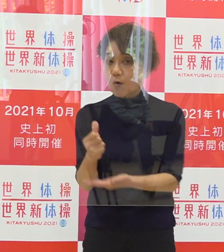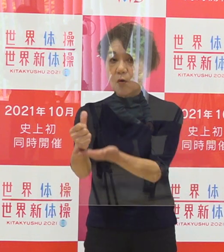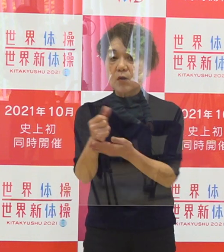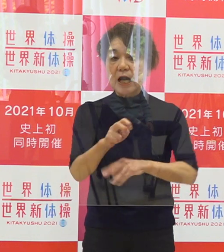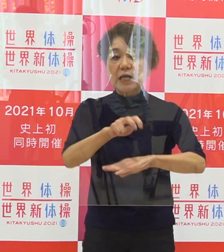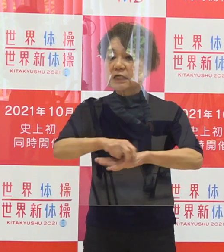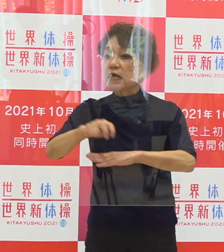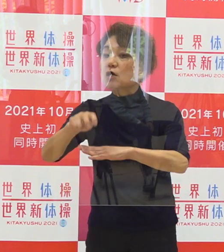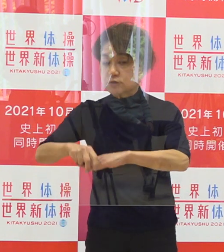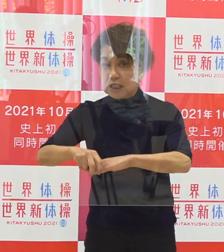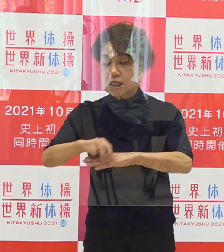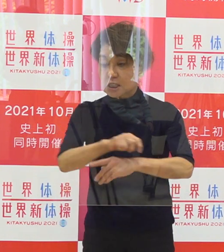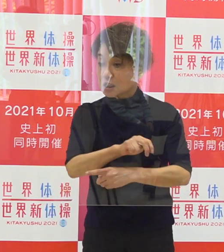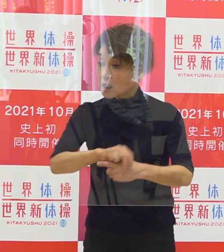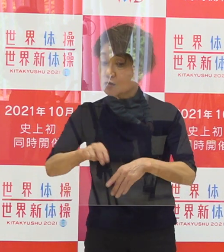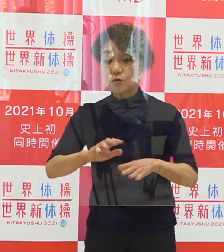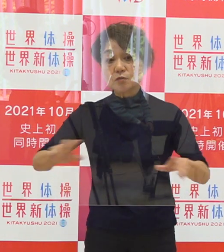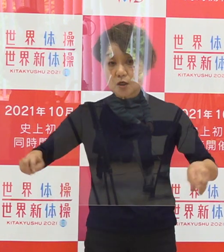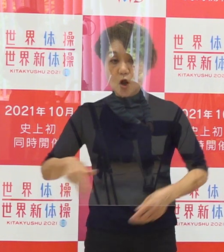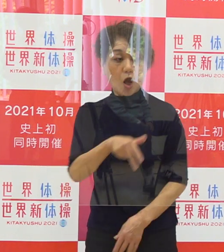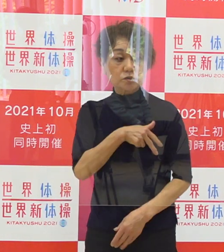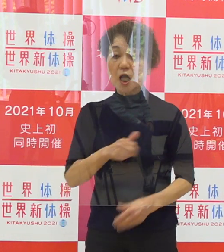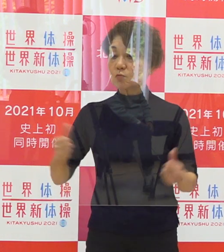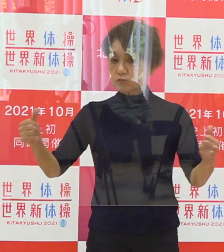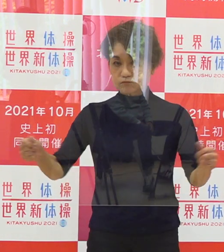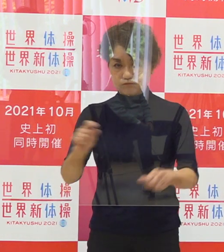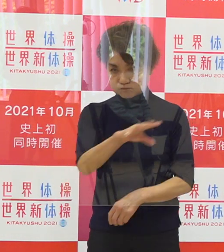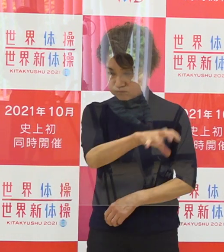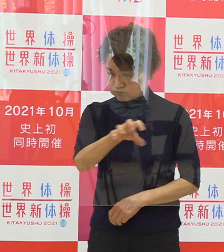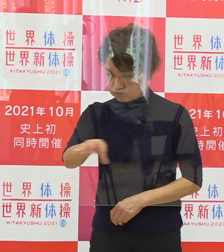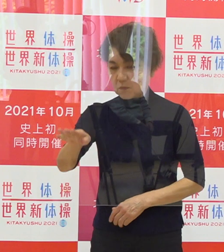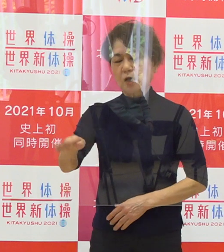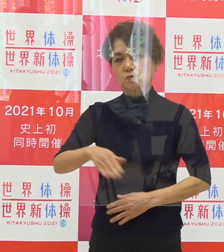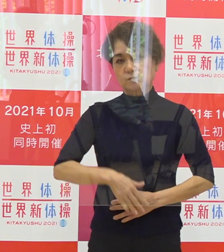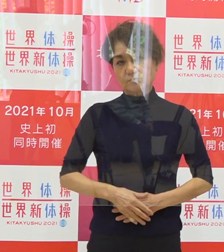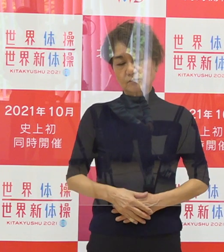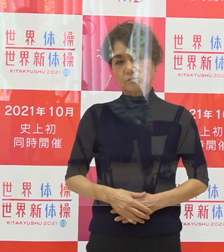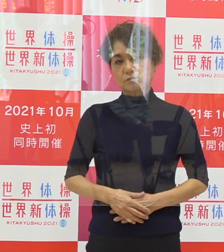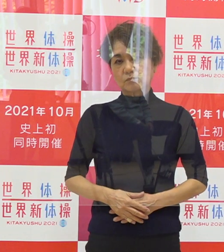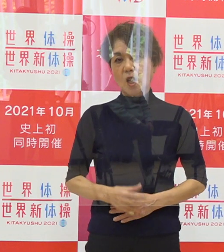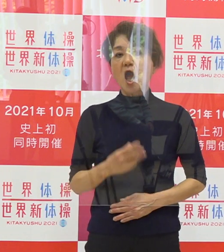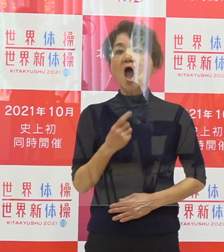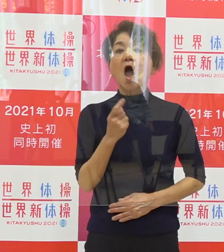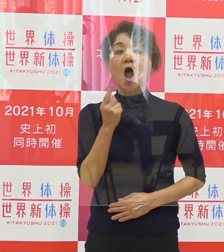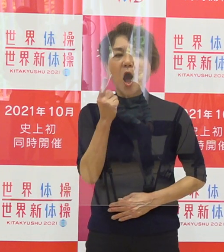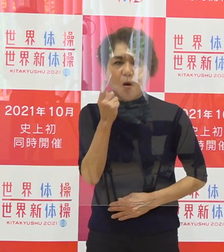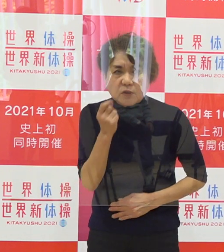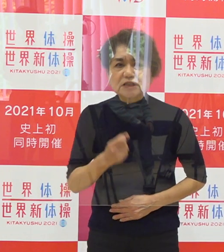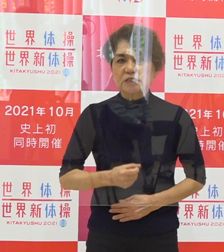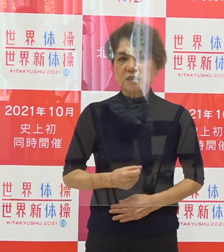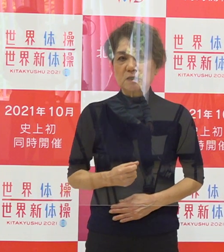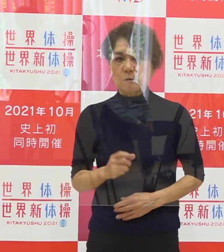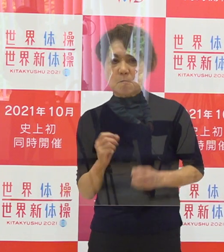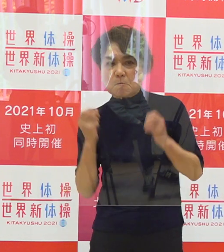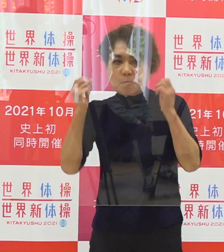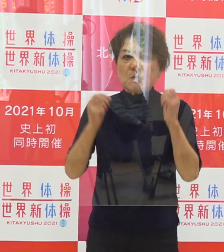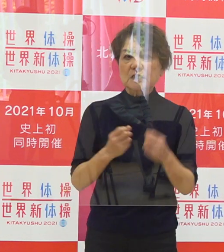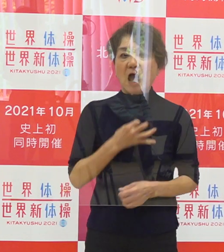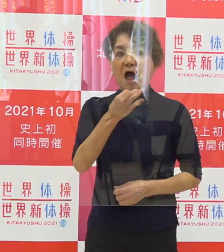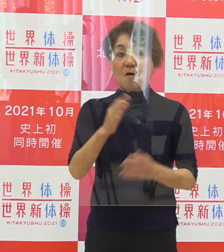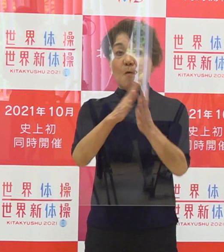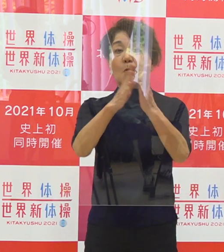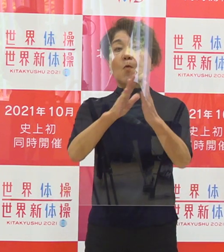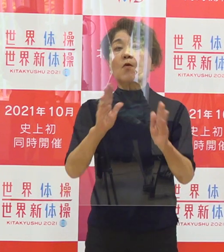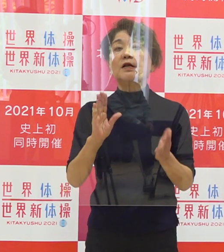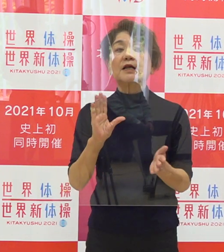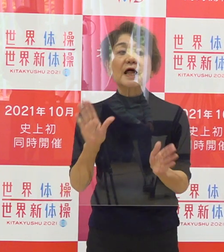それぞれのサイドの方にスタッフの方を配置しておりまして、でもしちょっと興奮気味にですね、お声を出される